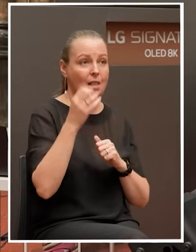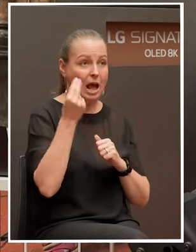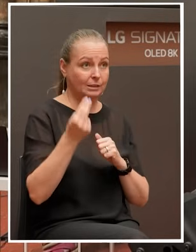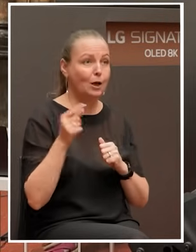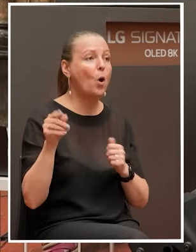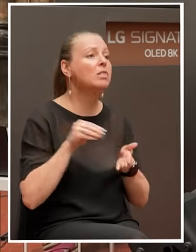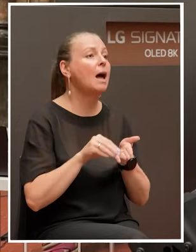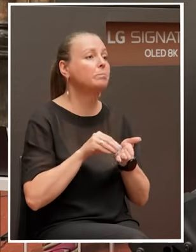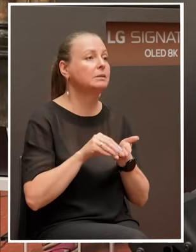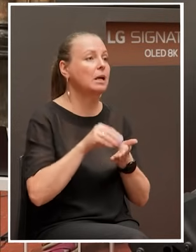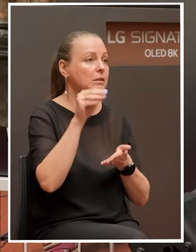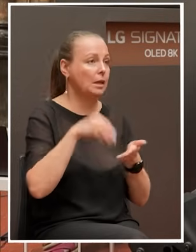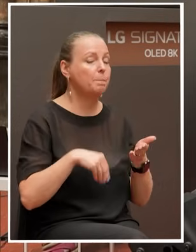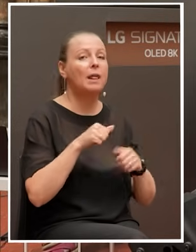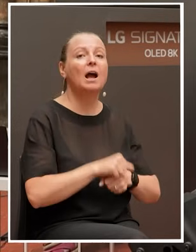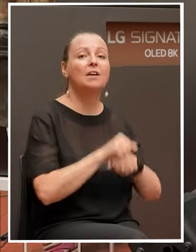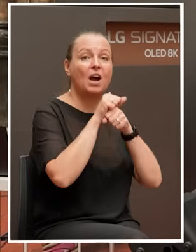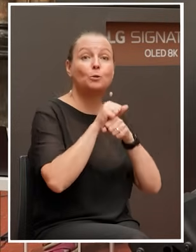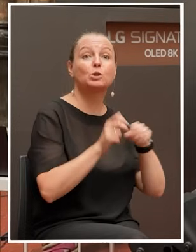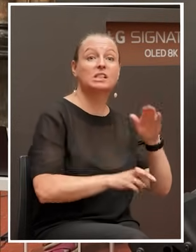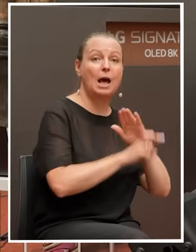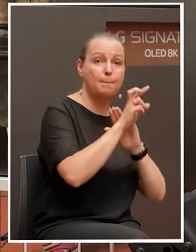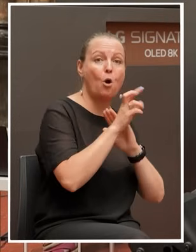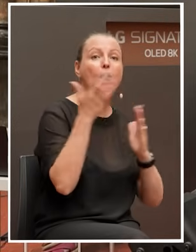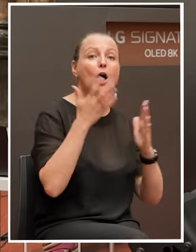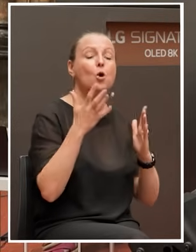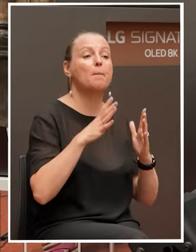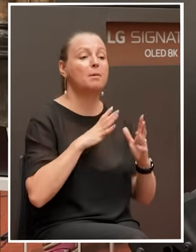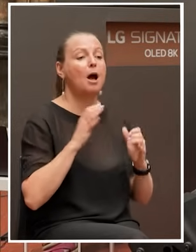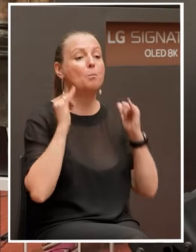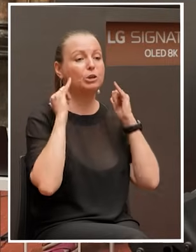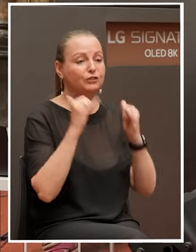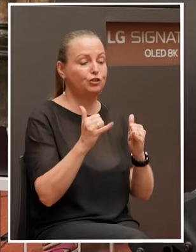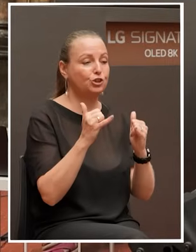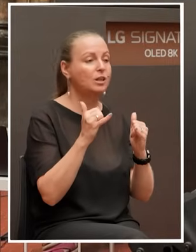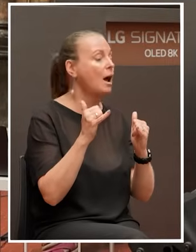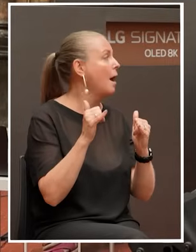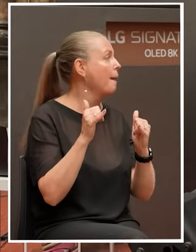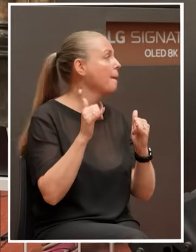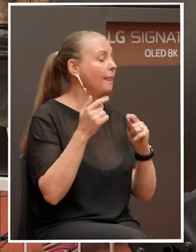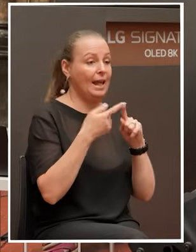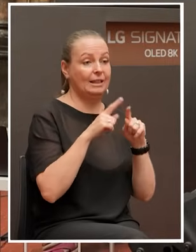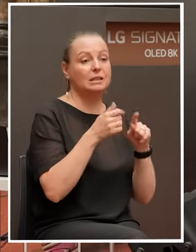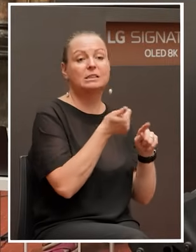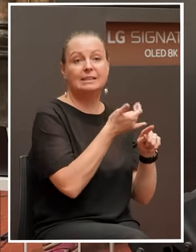написал статью «Революция собора», которая была посвящена этой